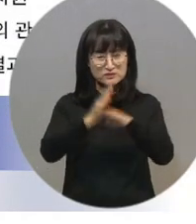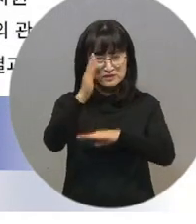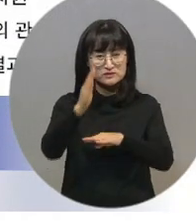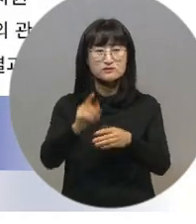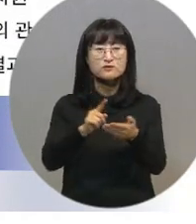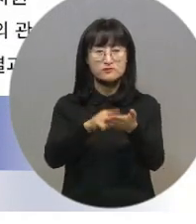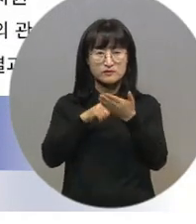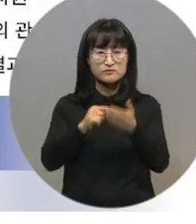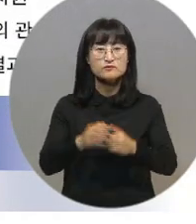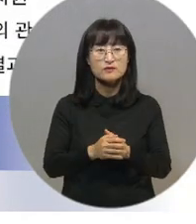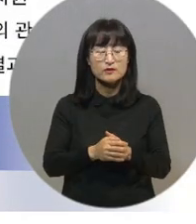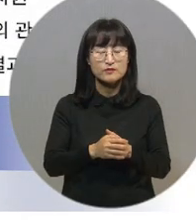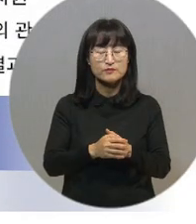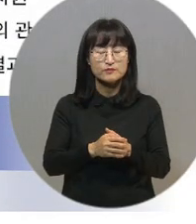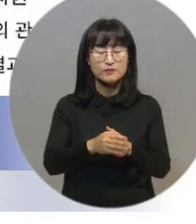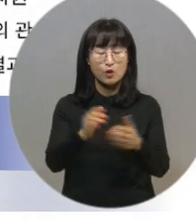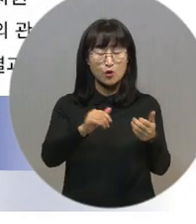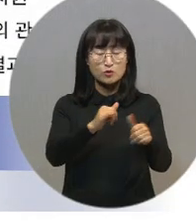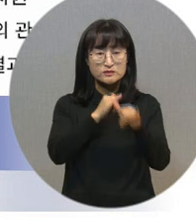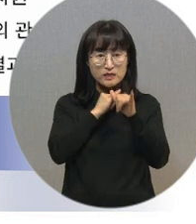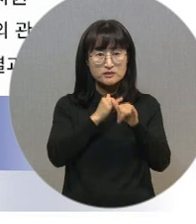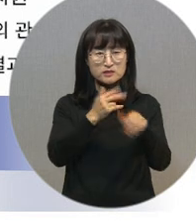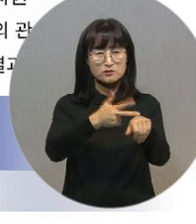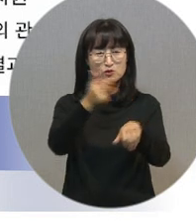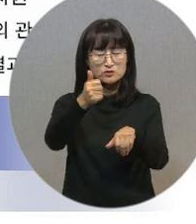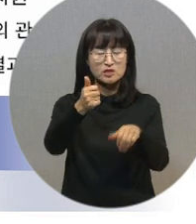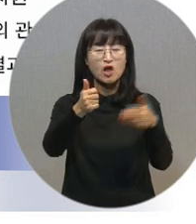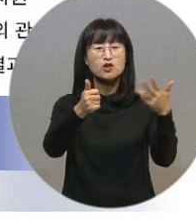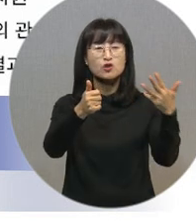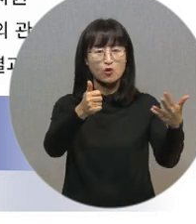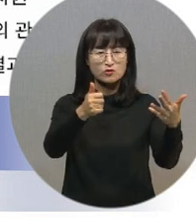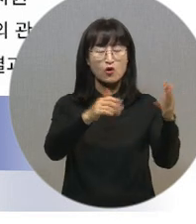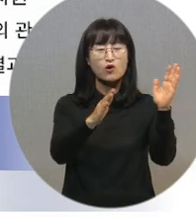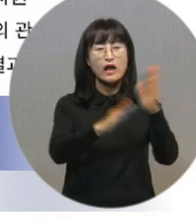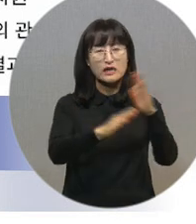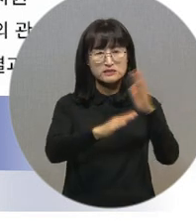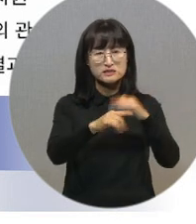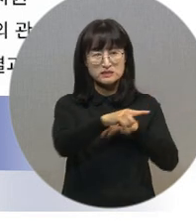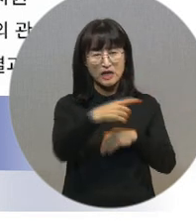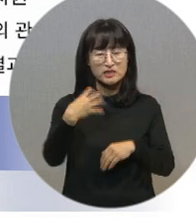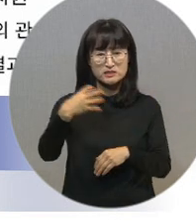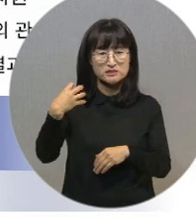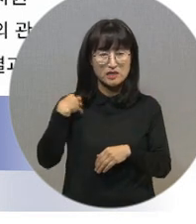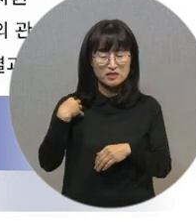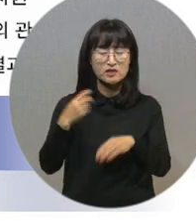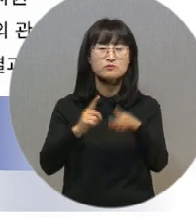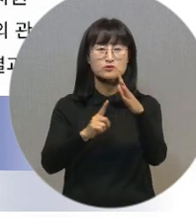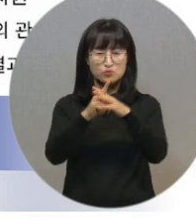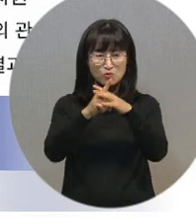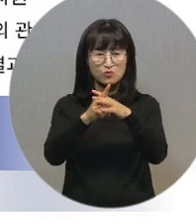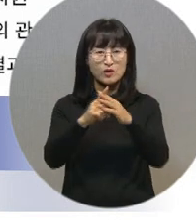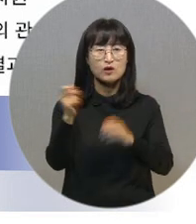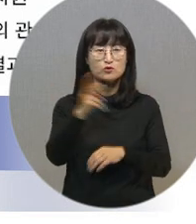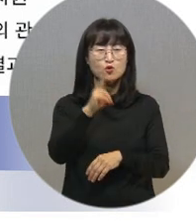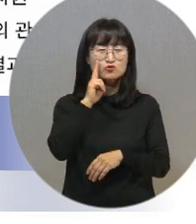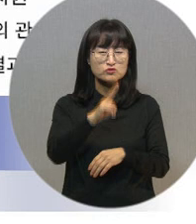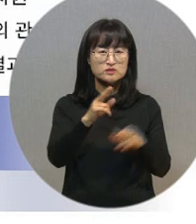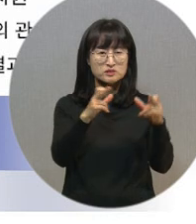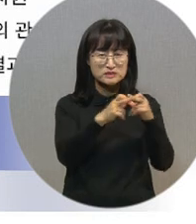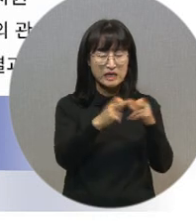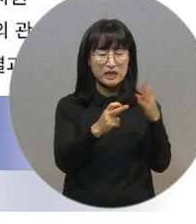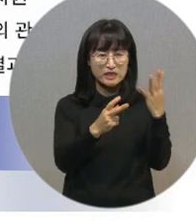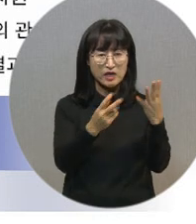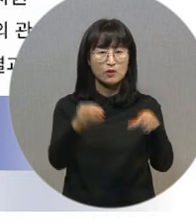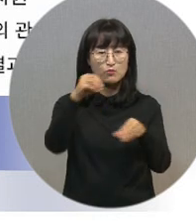학급이라는 법정 정원을 초과한 여덟명의 특수교육 대상자를 담당했고 중증장애 학생 명 을